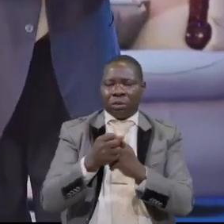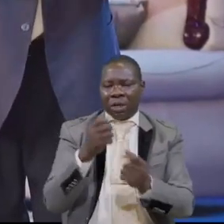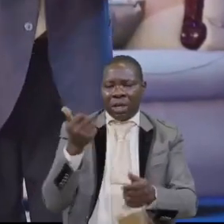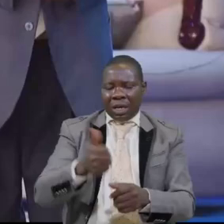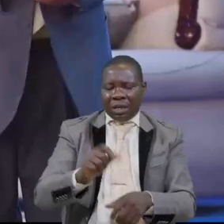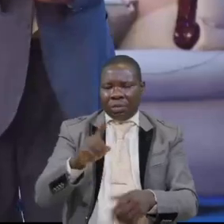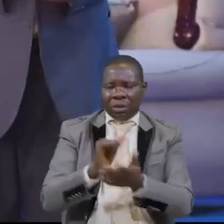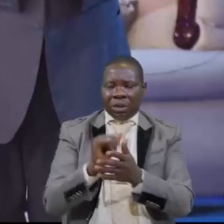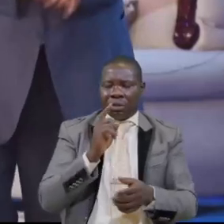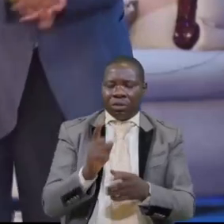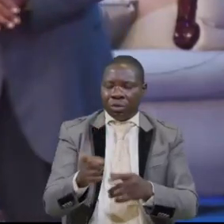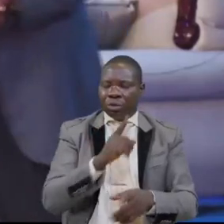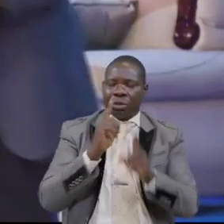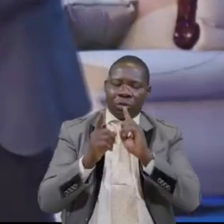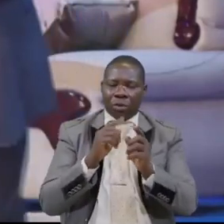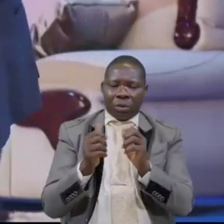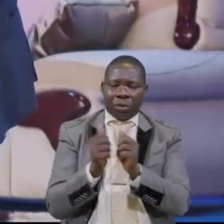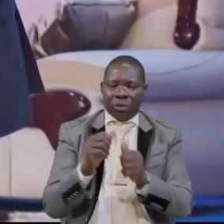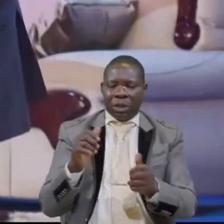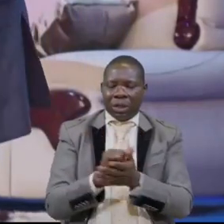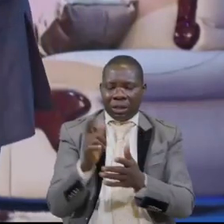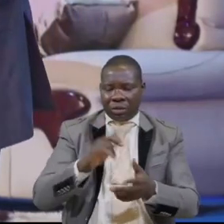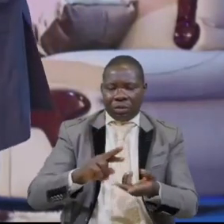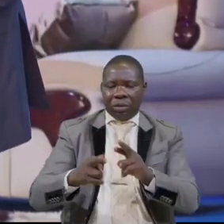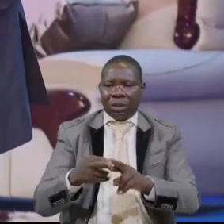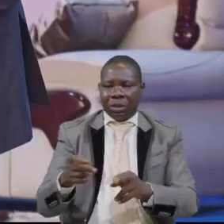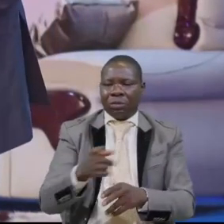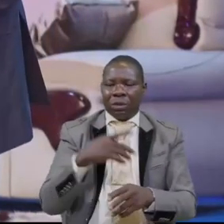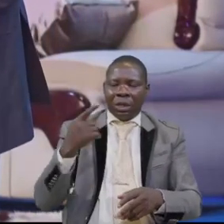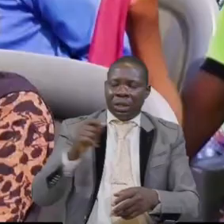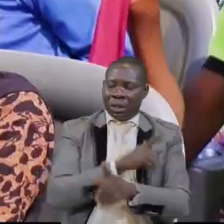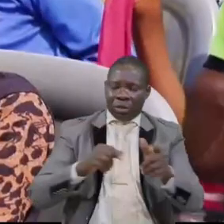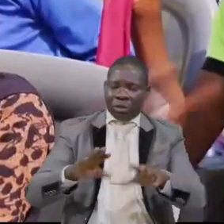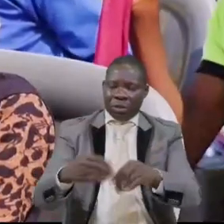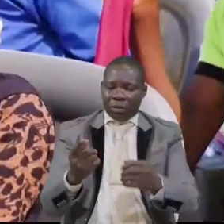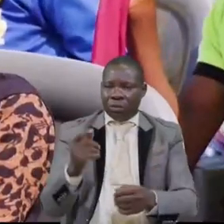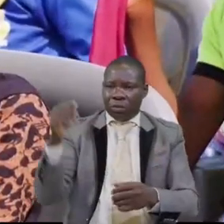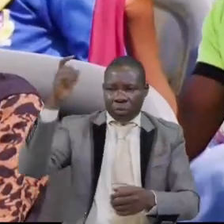interagissait, Dieu te donne la sagesse. Il le fera. J'ai dit, il le fera.